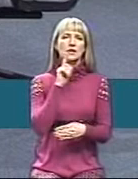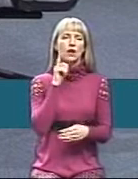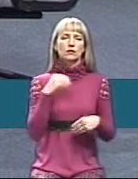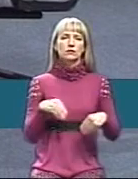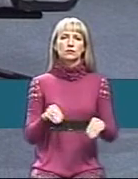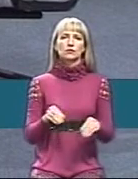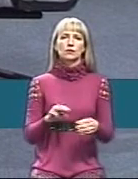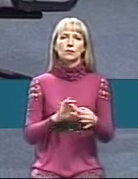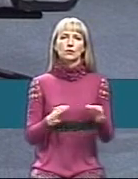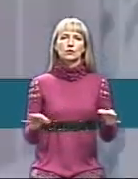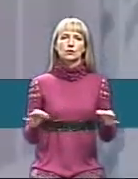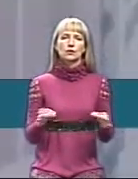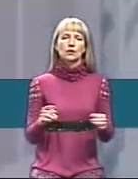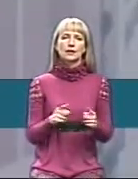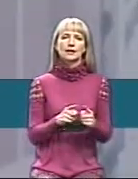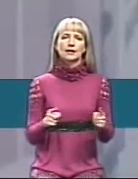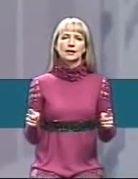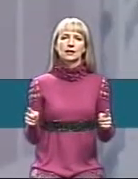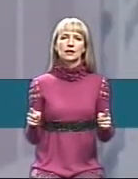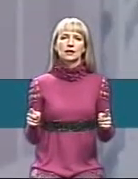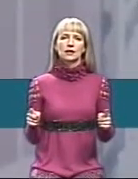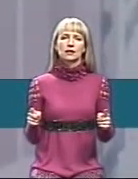есть процедура более длительная, более